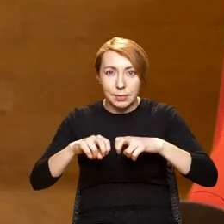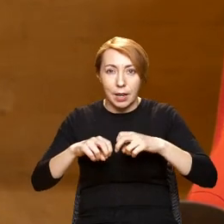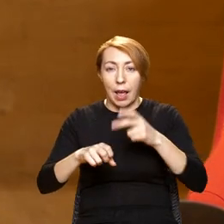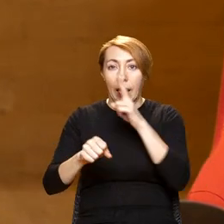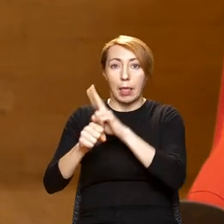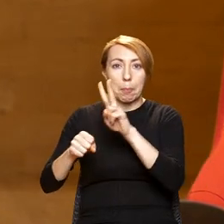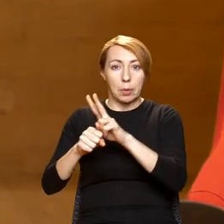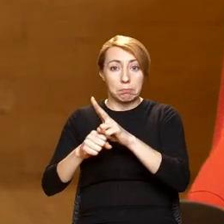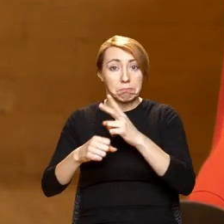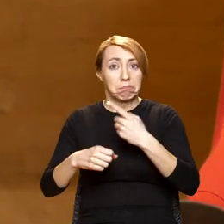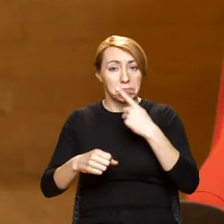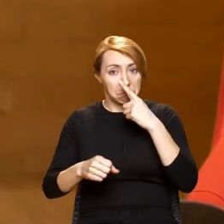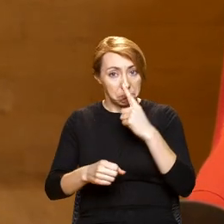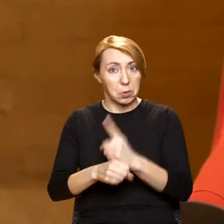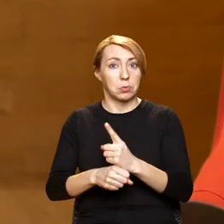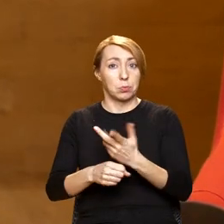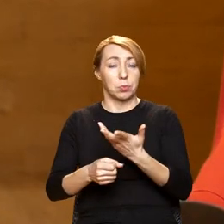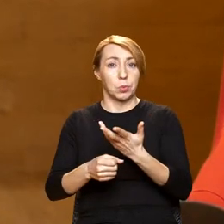na